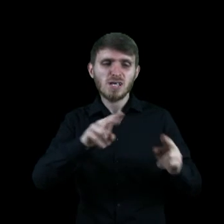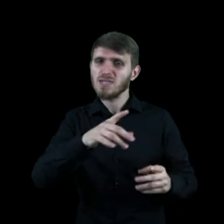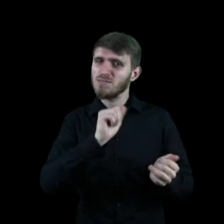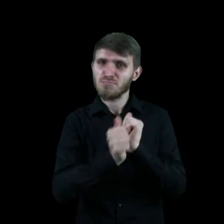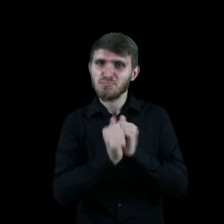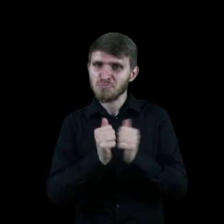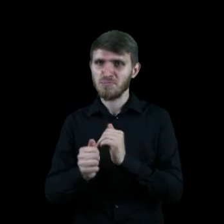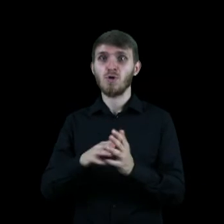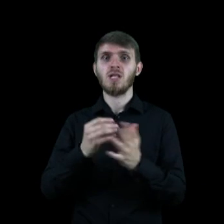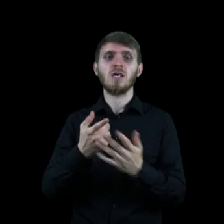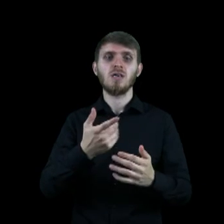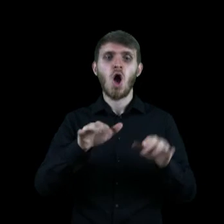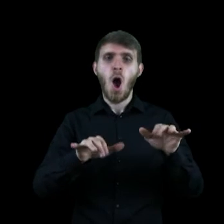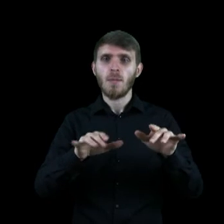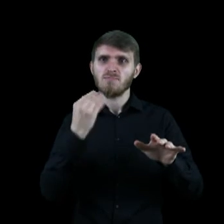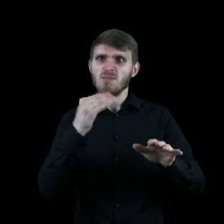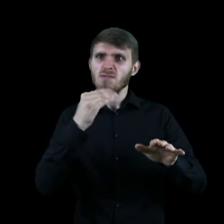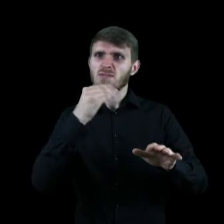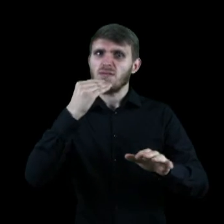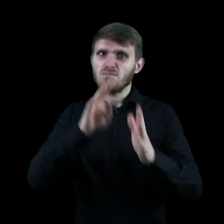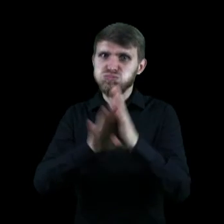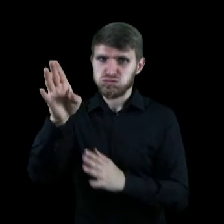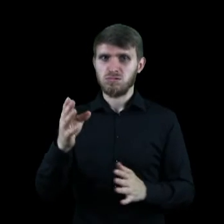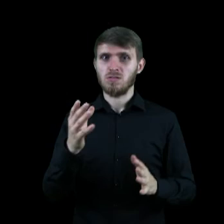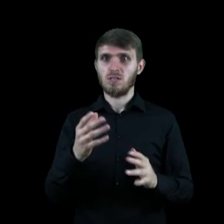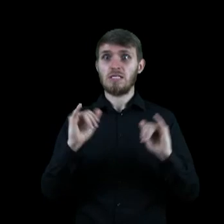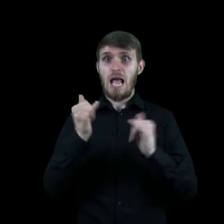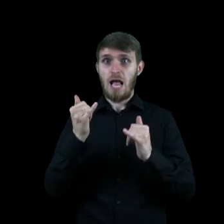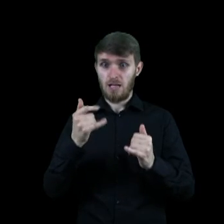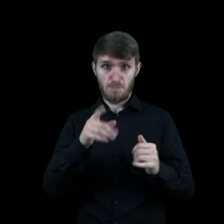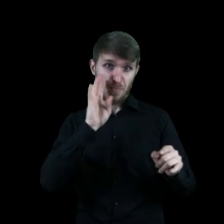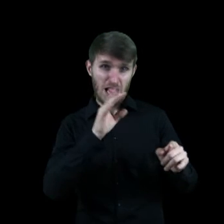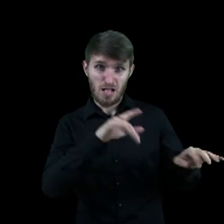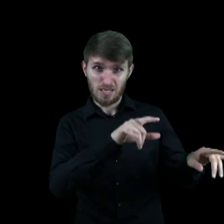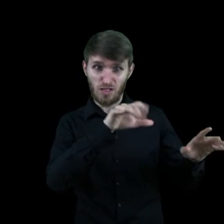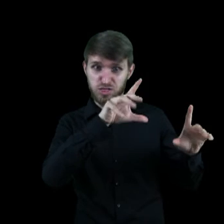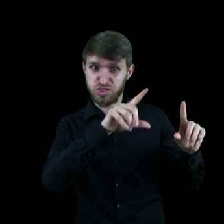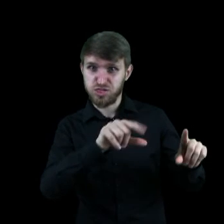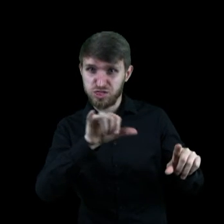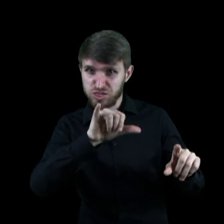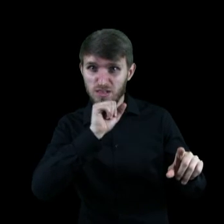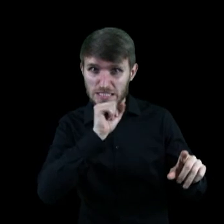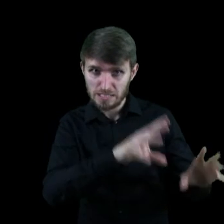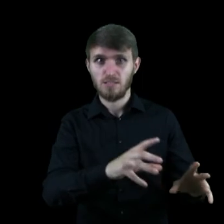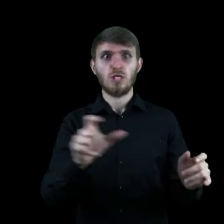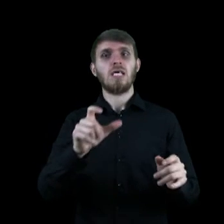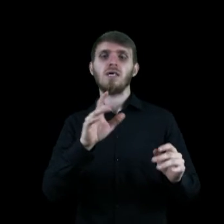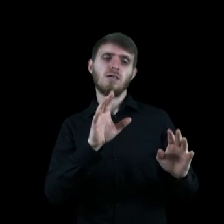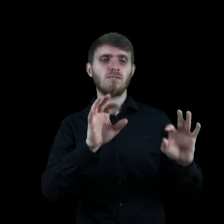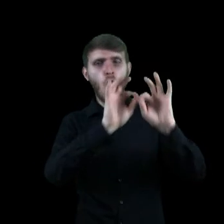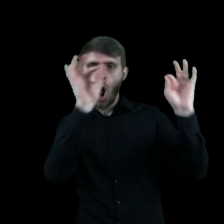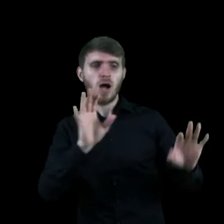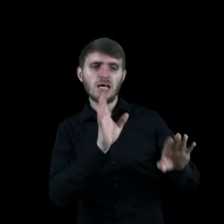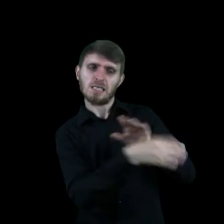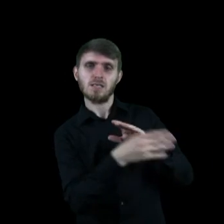będzie ich ważony koszt w roku 5. To trudniejsze niż mogłoby się wydawać, bo koszyki dóbr i usług zmieniają się.